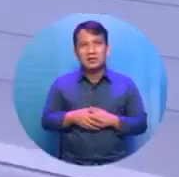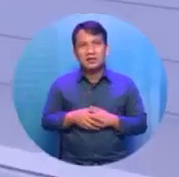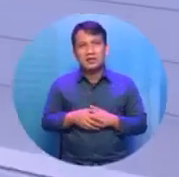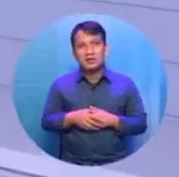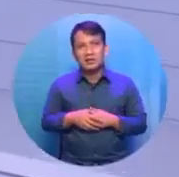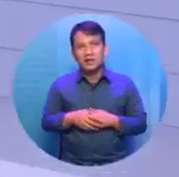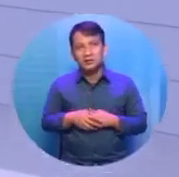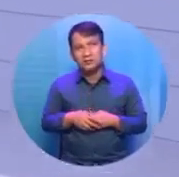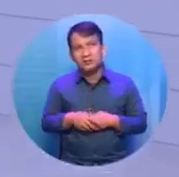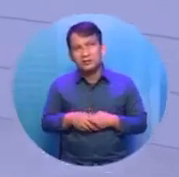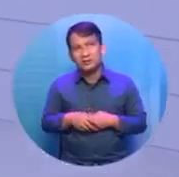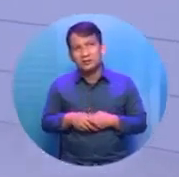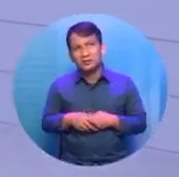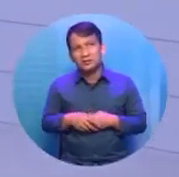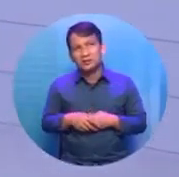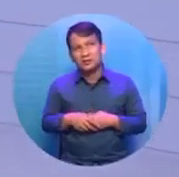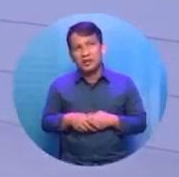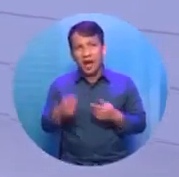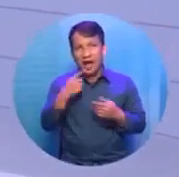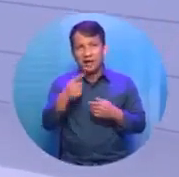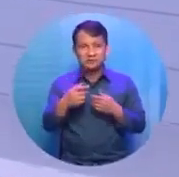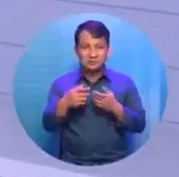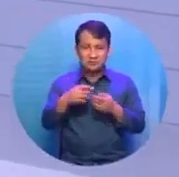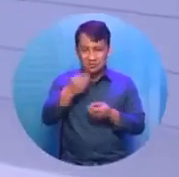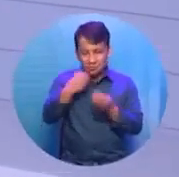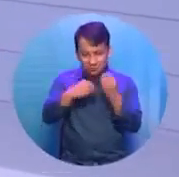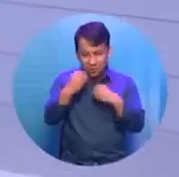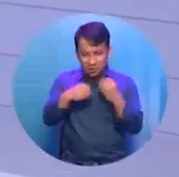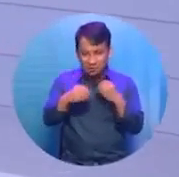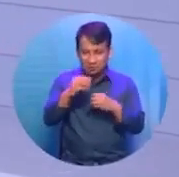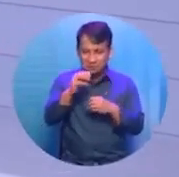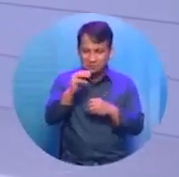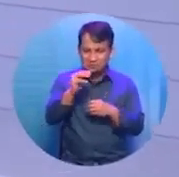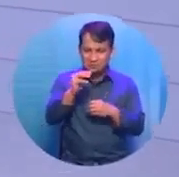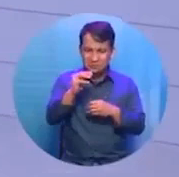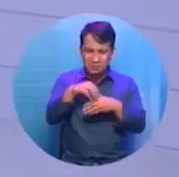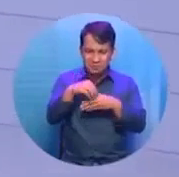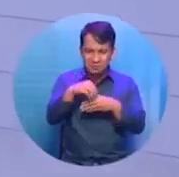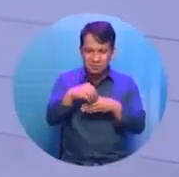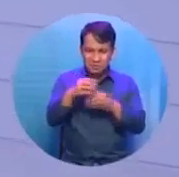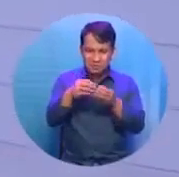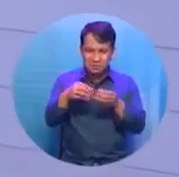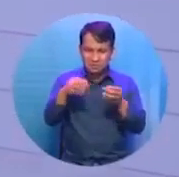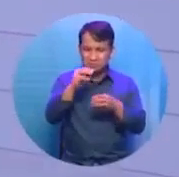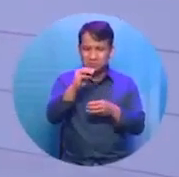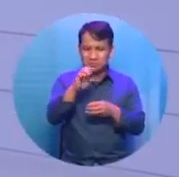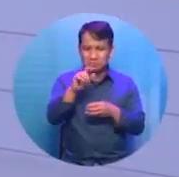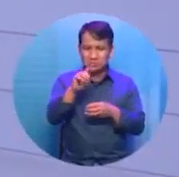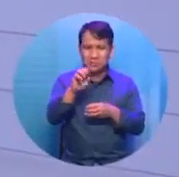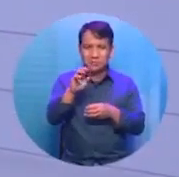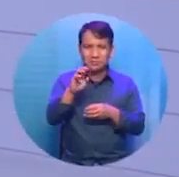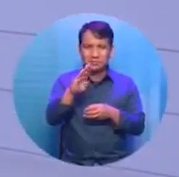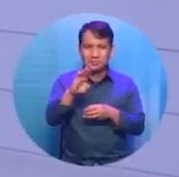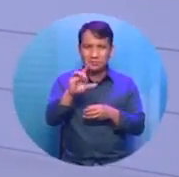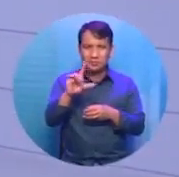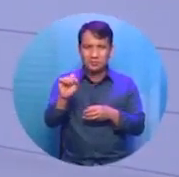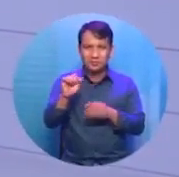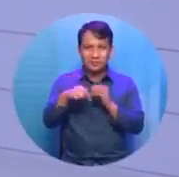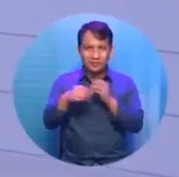Mamaya, bibili akong chooks to go. Meatballs, nagugutom tuloy kami. Sarap niya na. Eh,